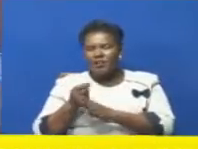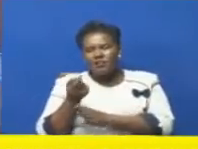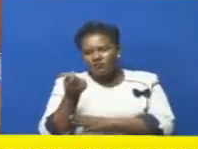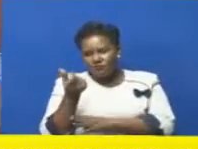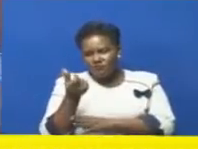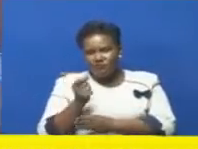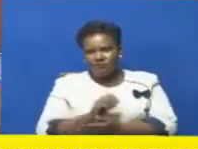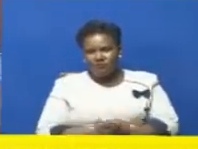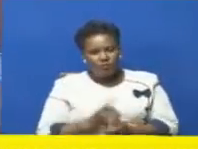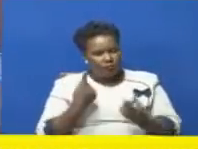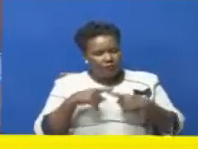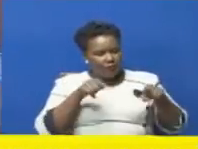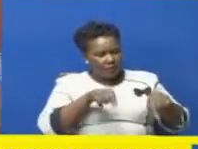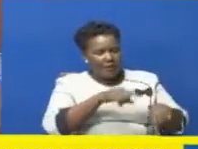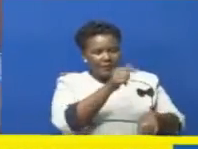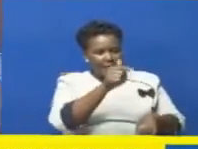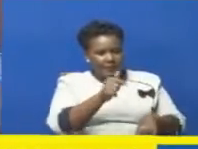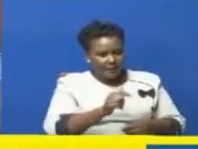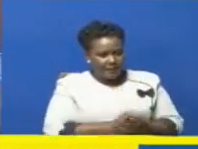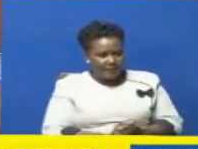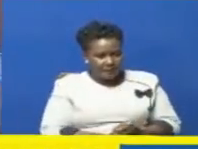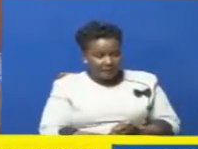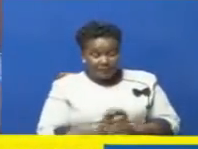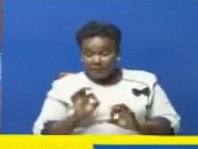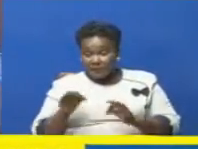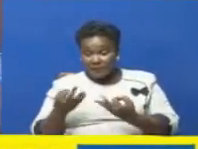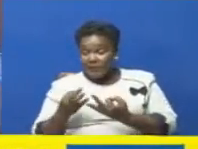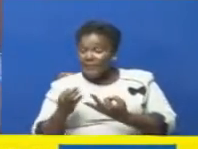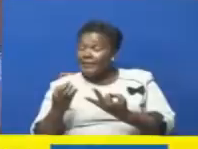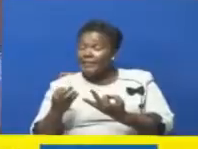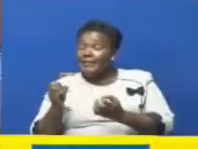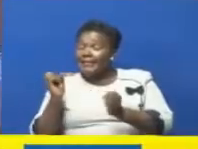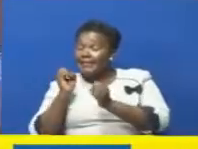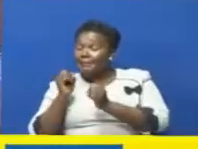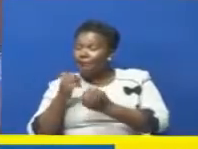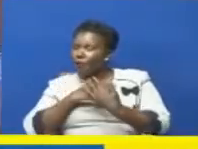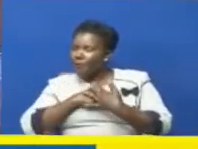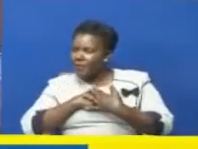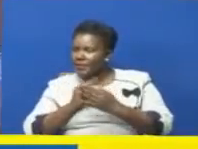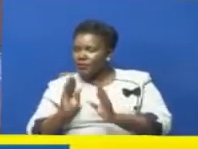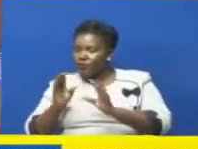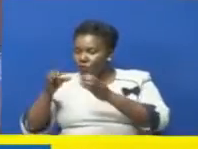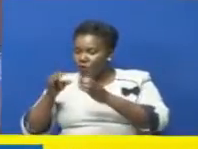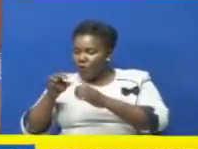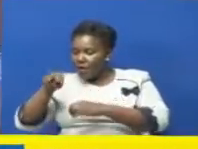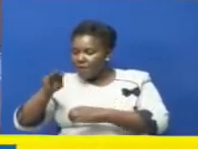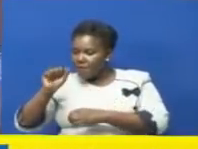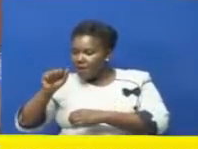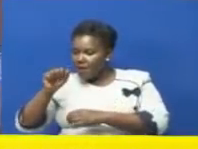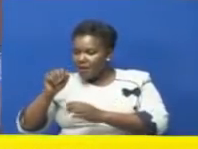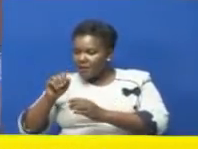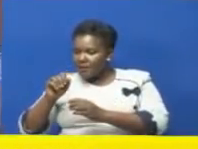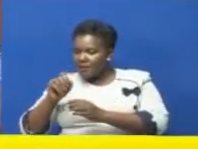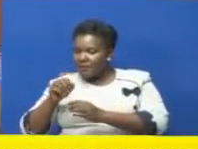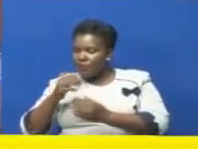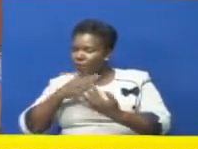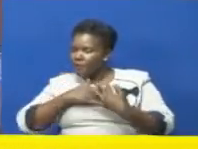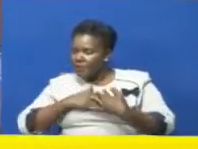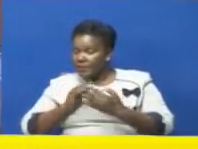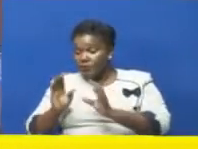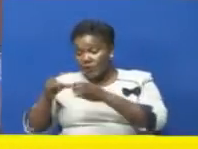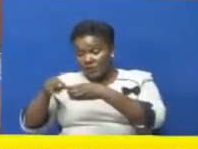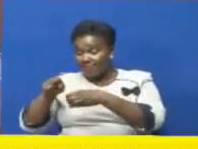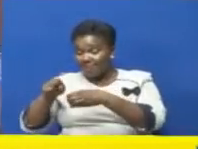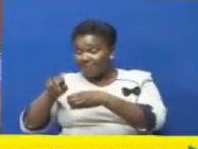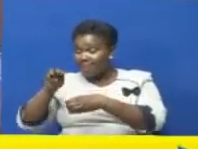mashabiki. Kwa hiyo Ole anaweza kabaki yule. Mimi nadhani kelele tangu zianze za mashabiki wa Manchester United na muda ambao amekaa Ole tangu kelele zimeanza